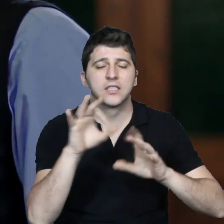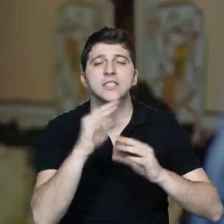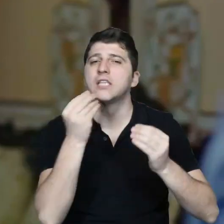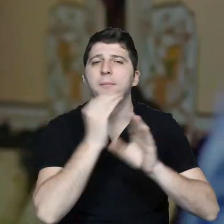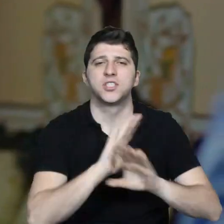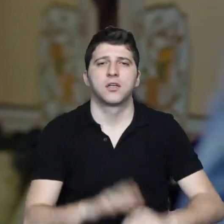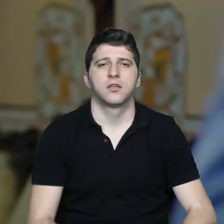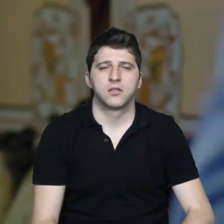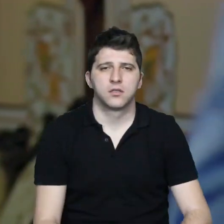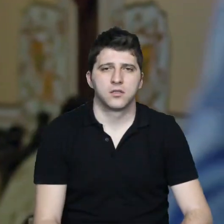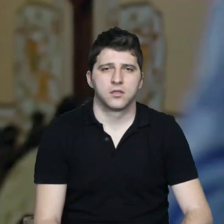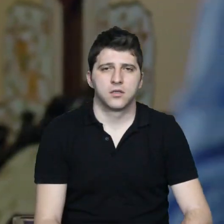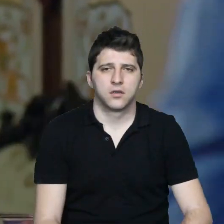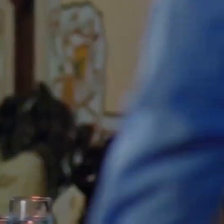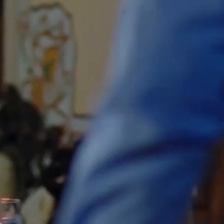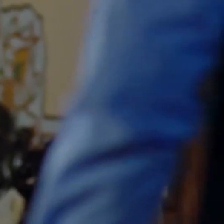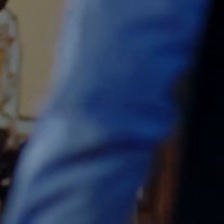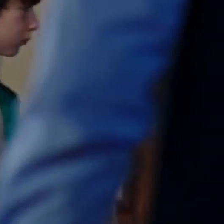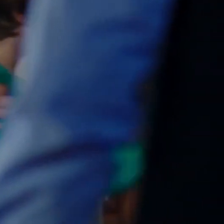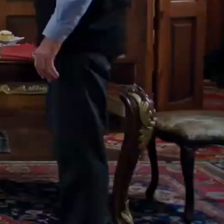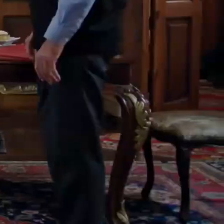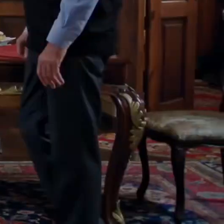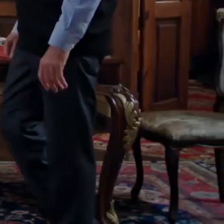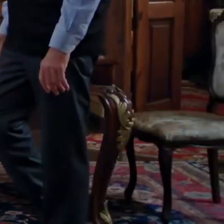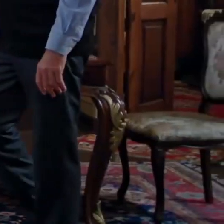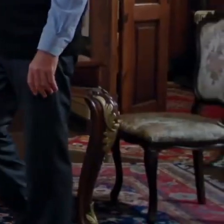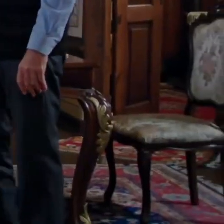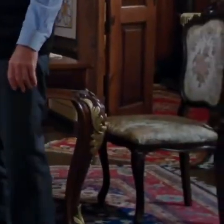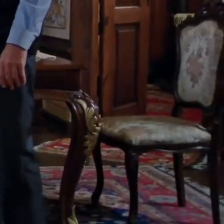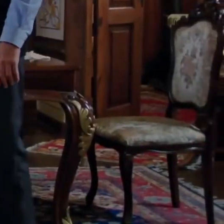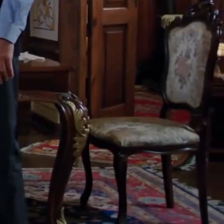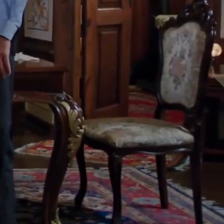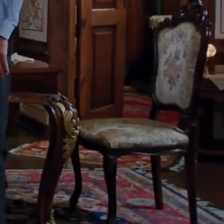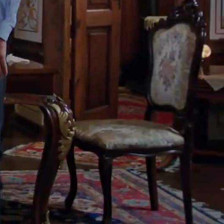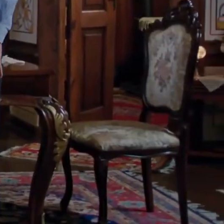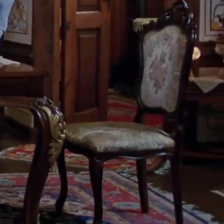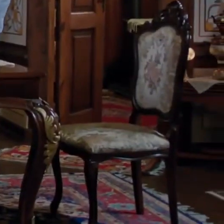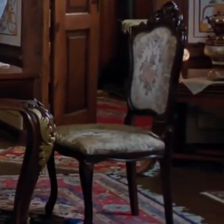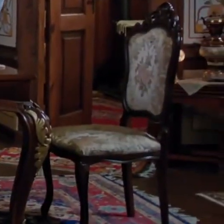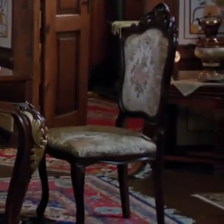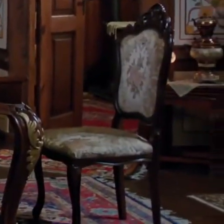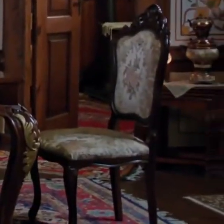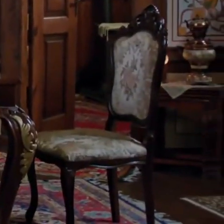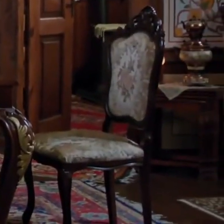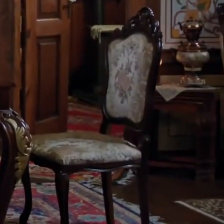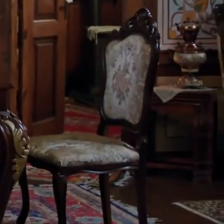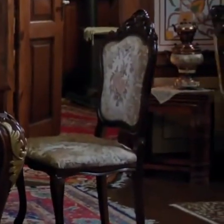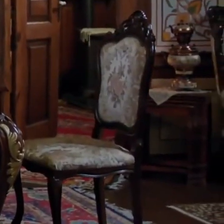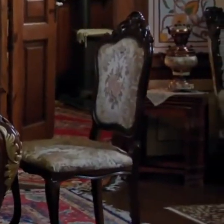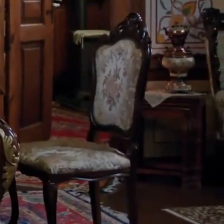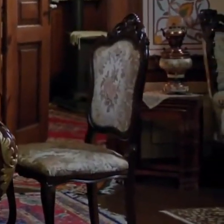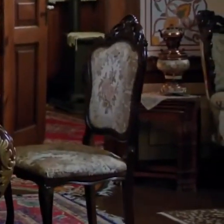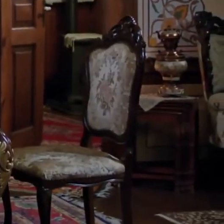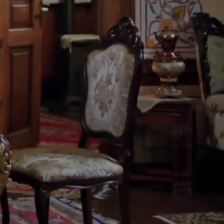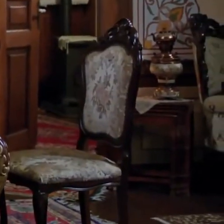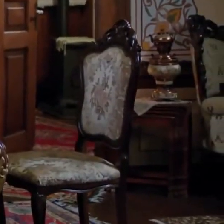yenmeyecek. Nilgün tasvip etmez bir bakışla baktı. Arda'yı kollarından tuttu, onunla yürüyor. Erol durdu, kendi kendine kafa